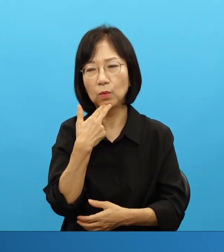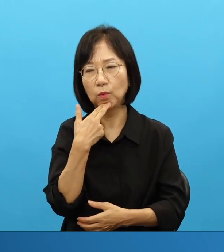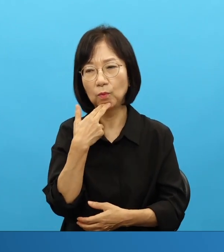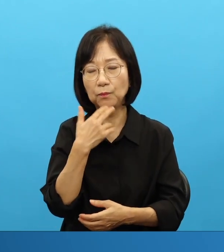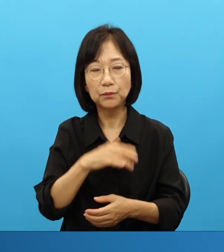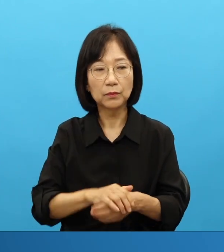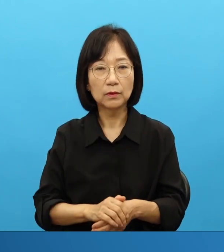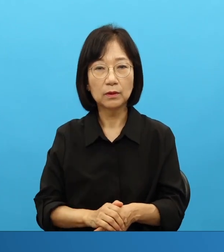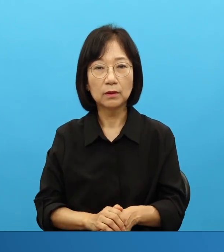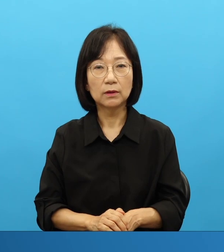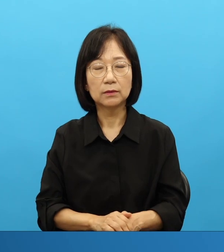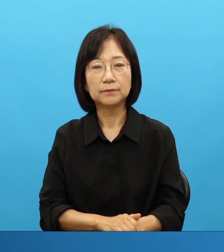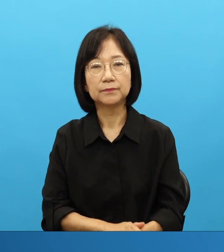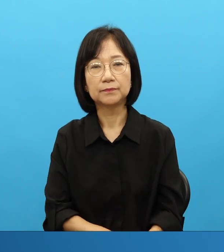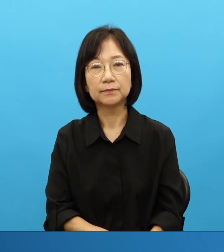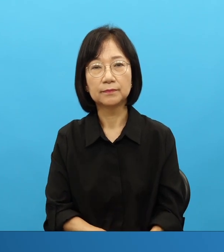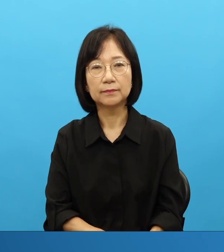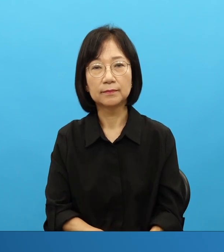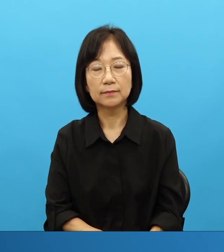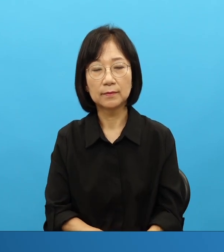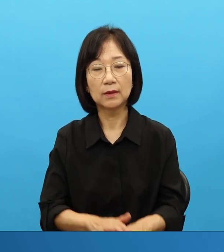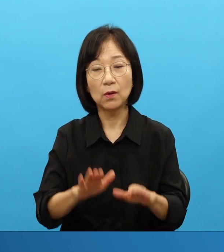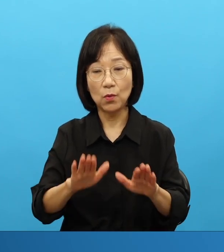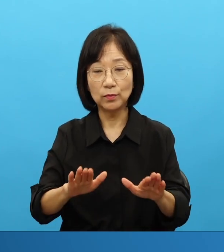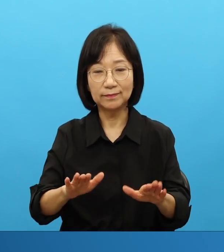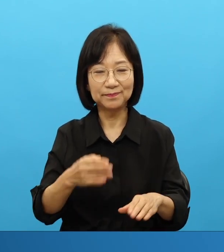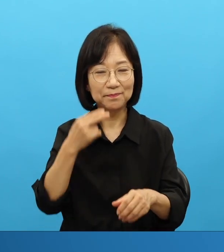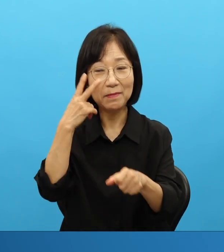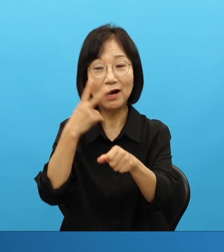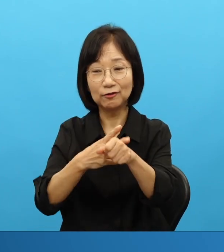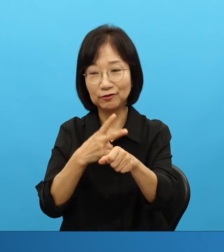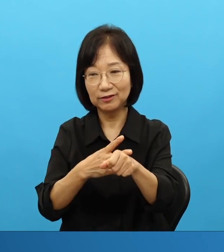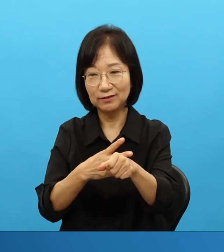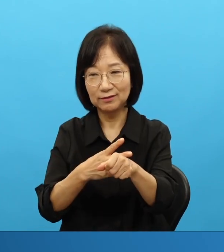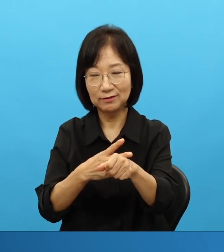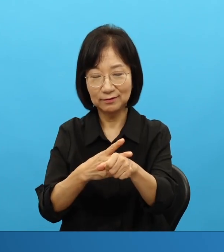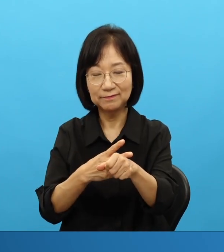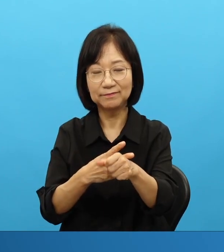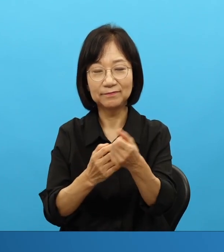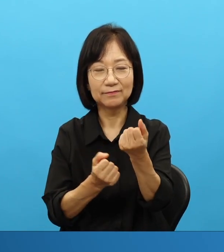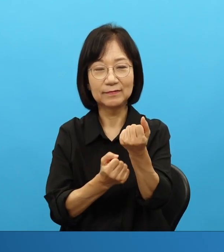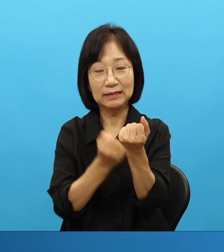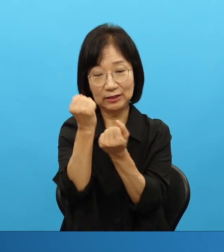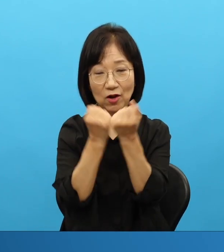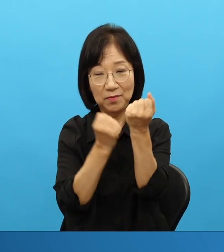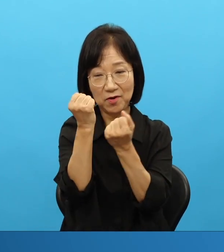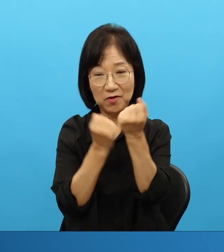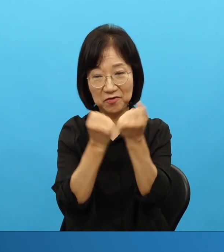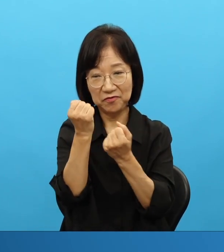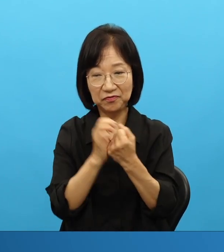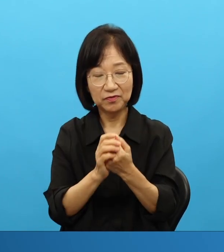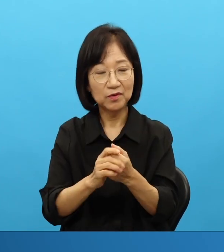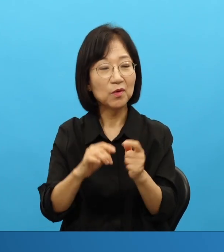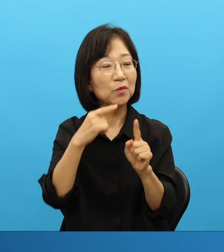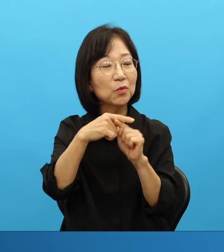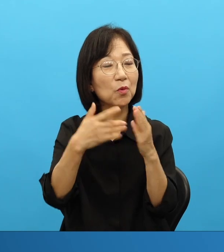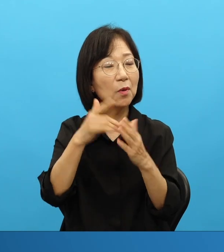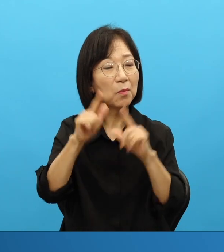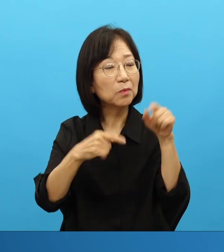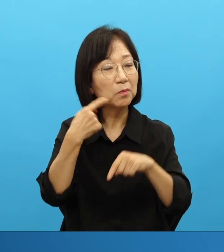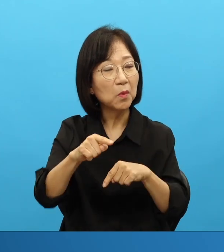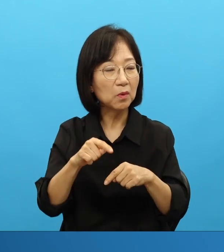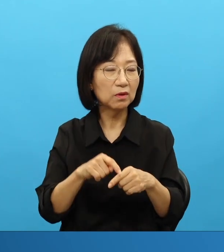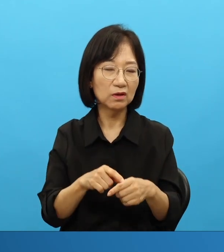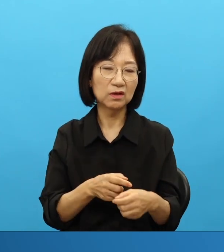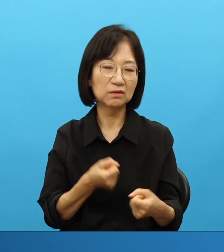What is the church doing? 바울이 오늘 밝혔습니다. And that's what Paul exposes today. 분쟁하고 있는 He 거예요. says you're infighting.